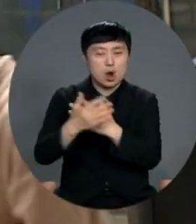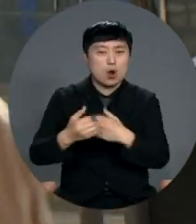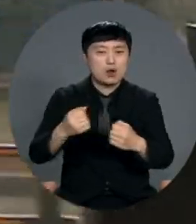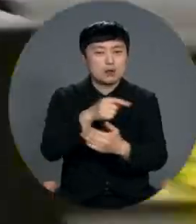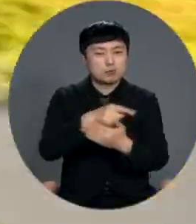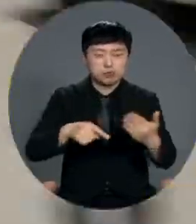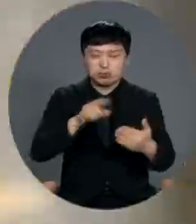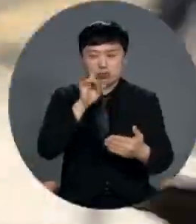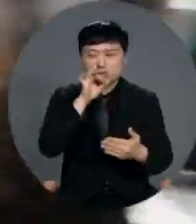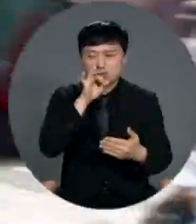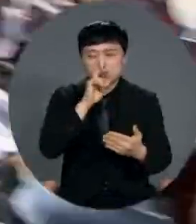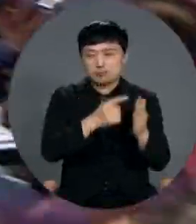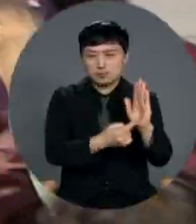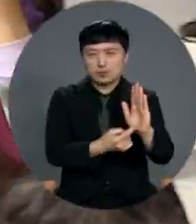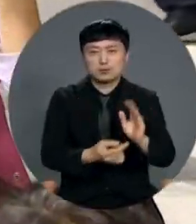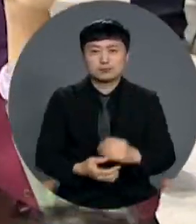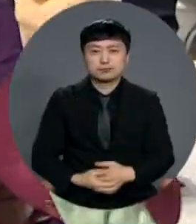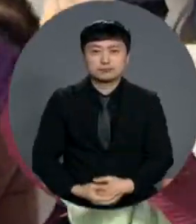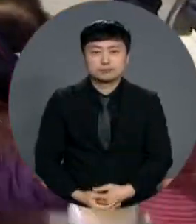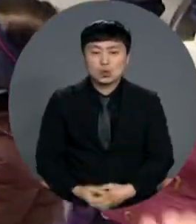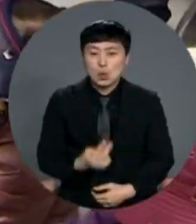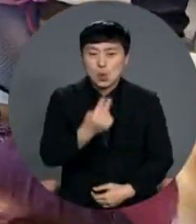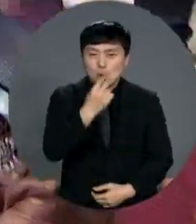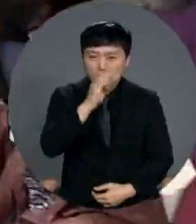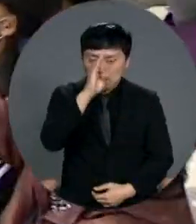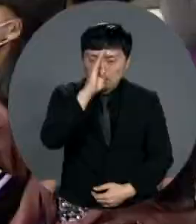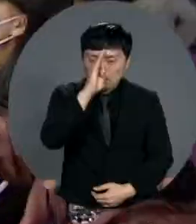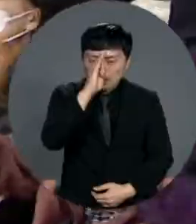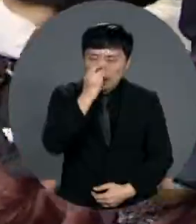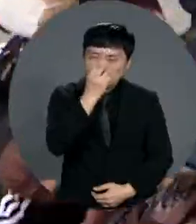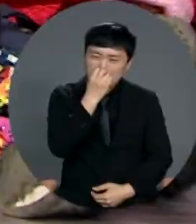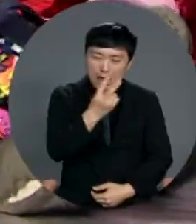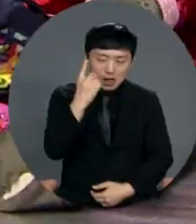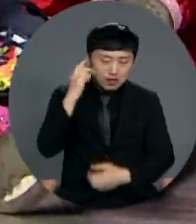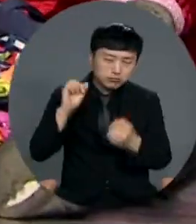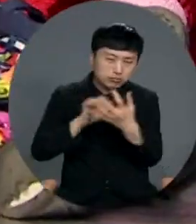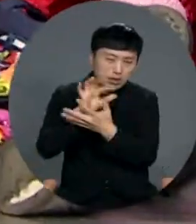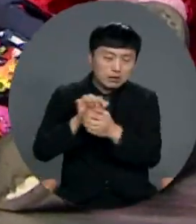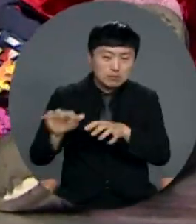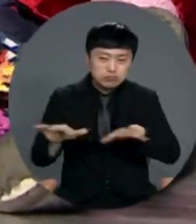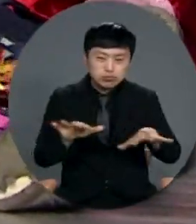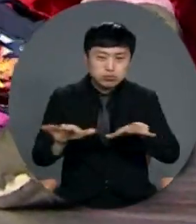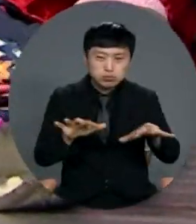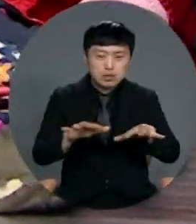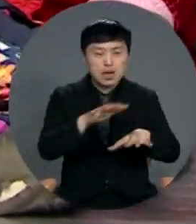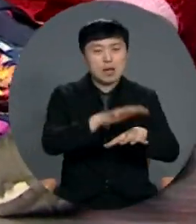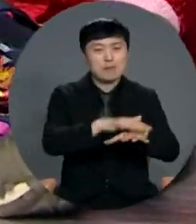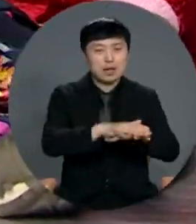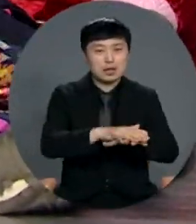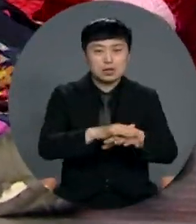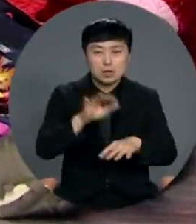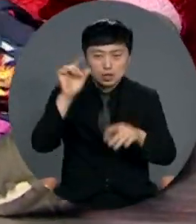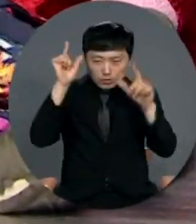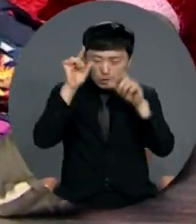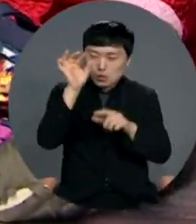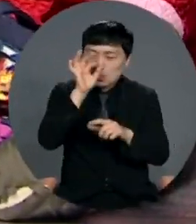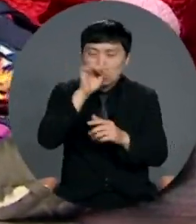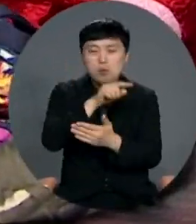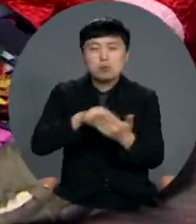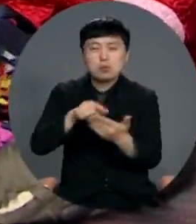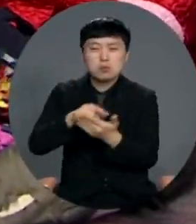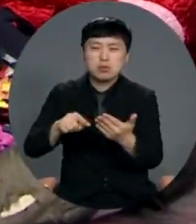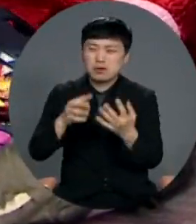침해받을 수 없다고 말합니다 호흡기질환과 냄새와 소음 진동으로 인한 농작물과 가축 피해가 그것입니다